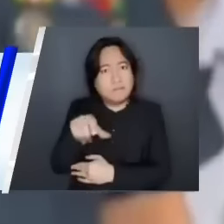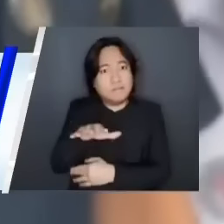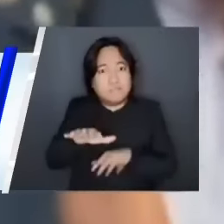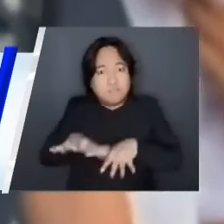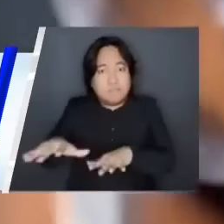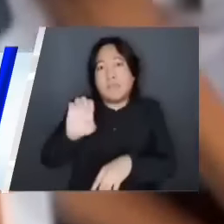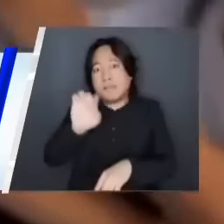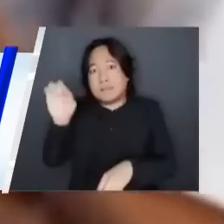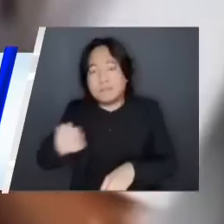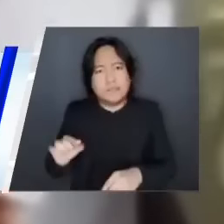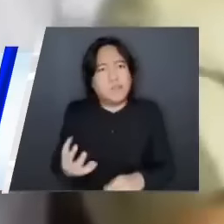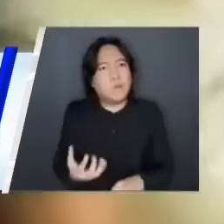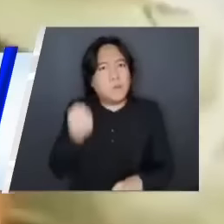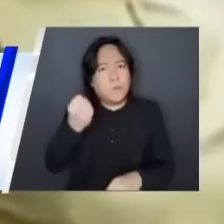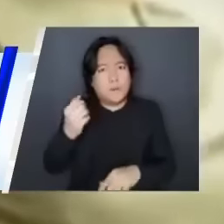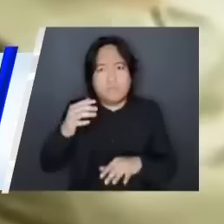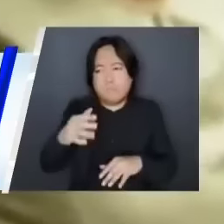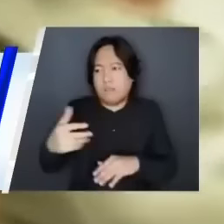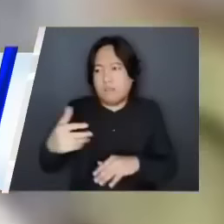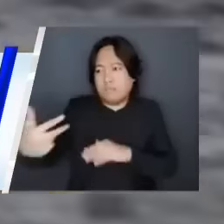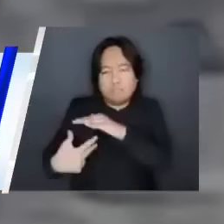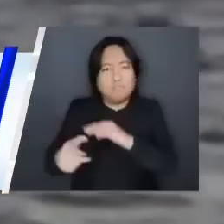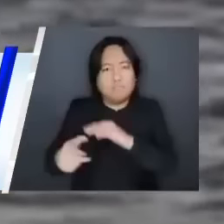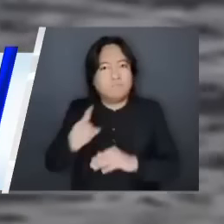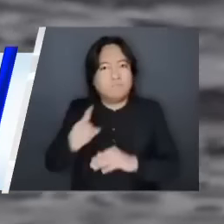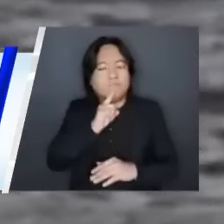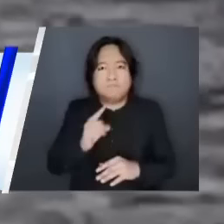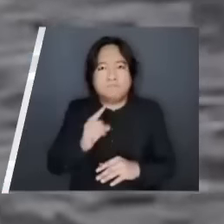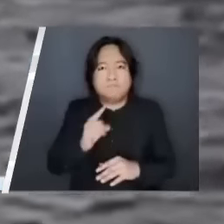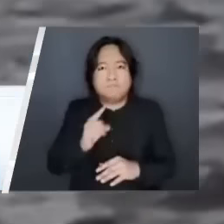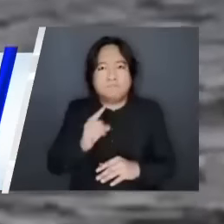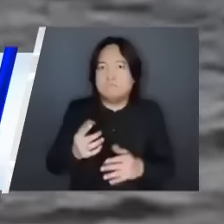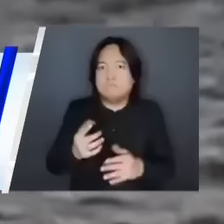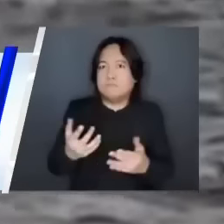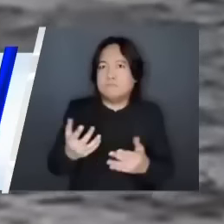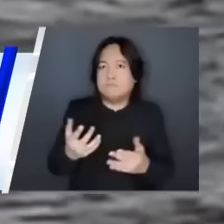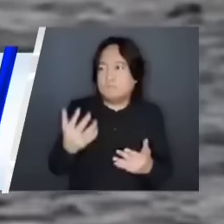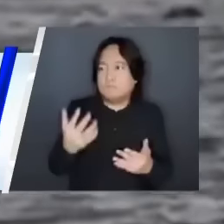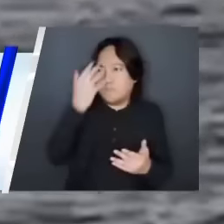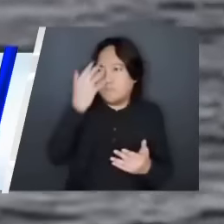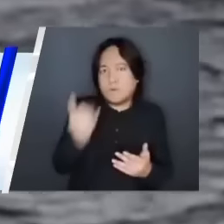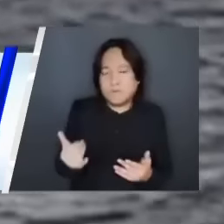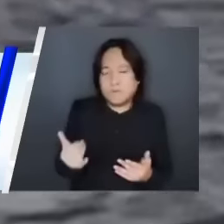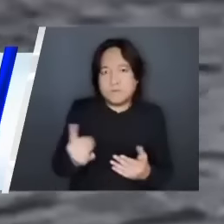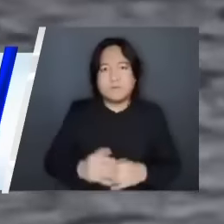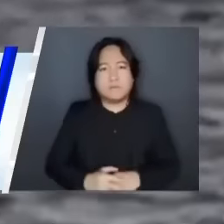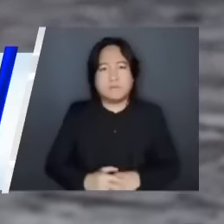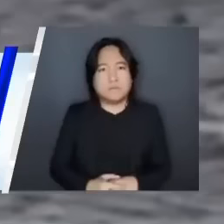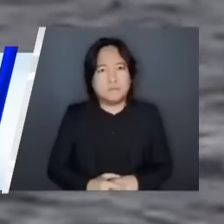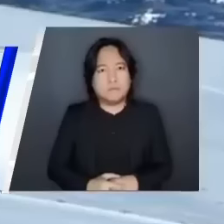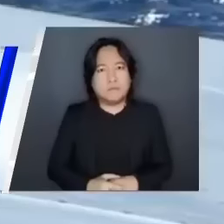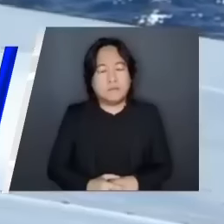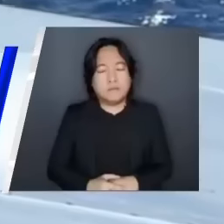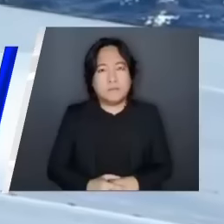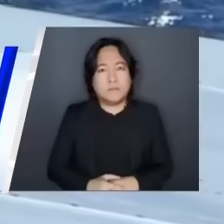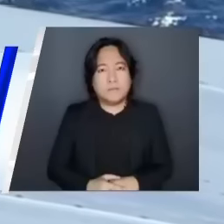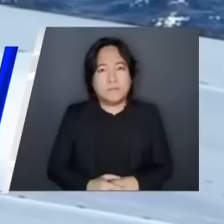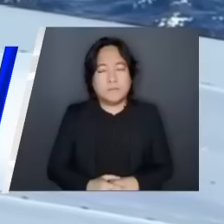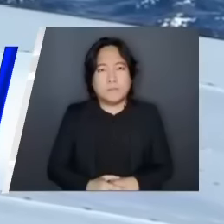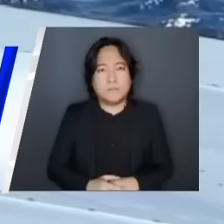So, yes, it's just another one. Nagpadala ng barko at eroplano ng Philippine Navy para buntutan ng submarine na